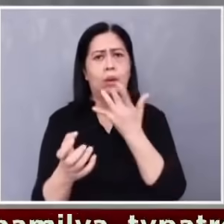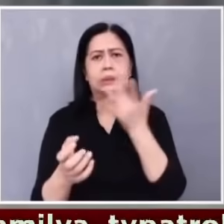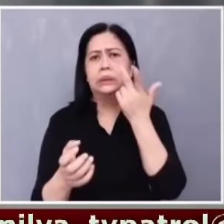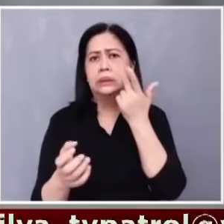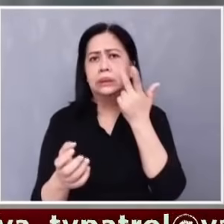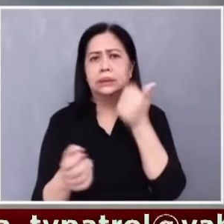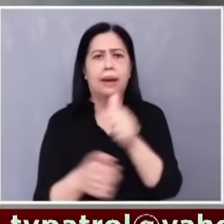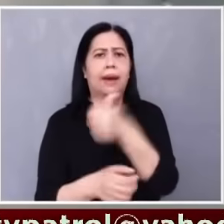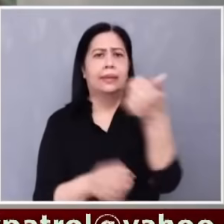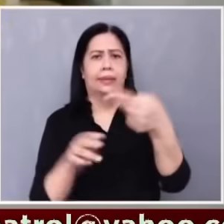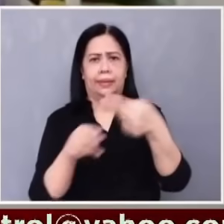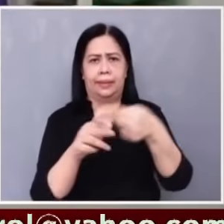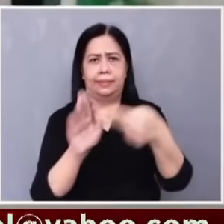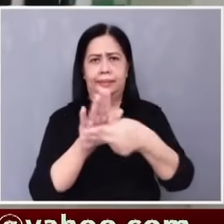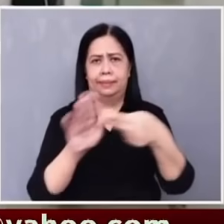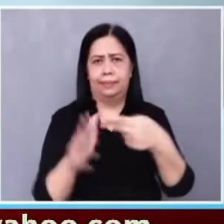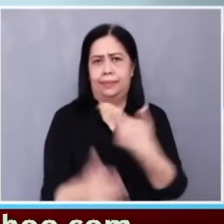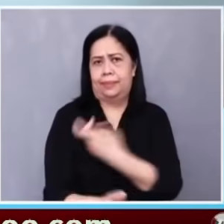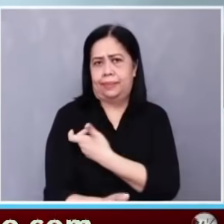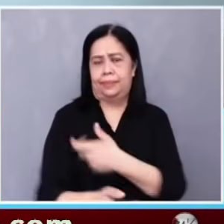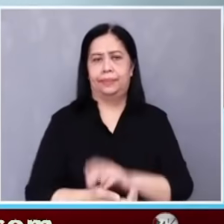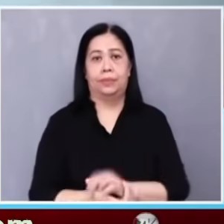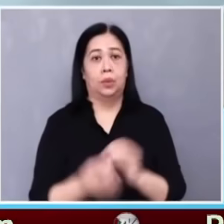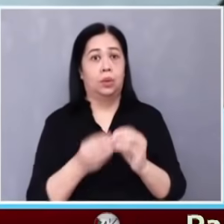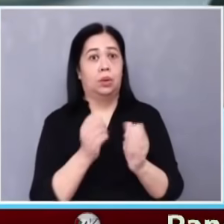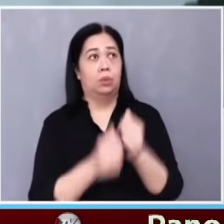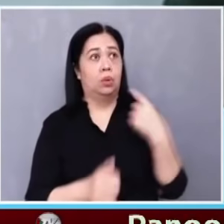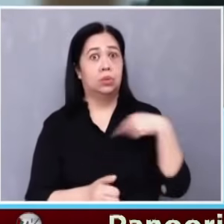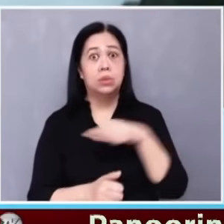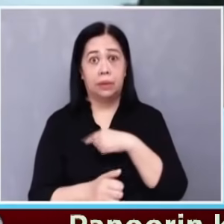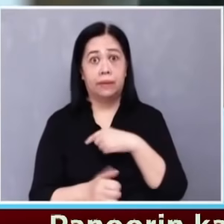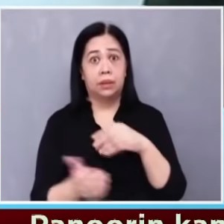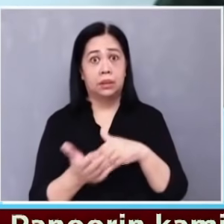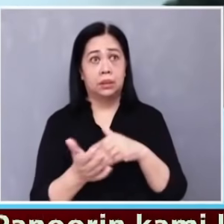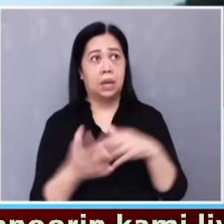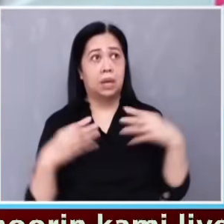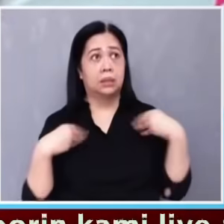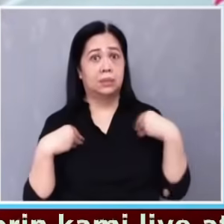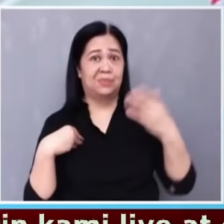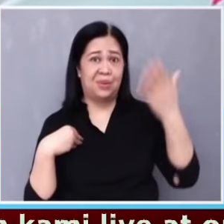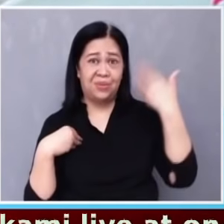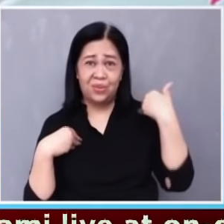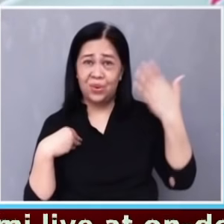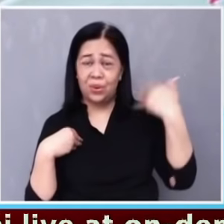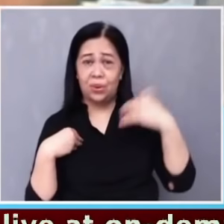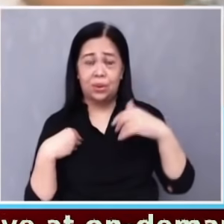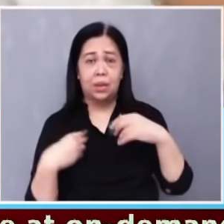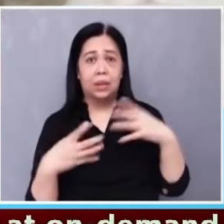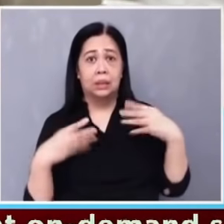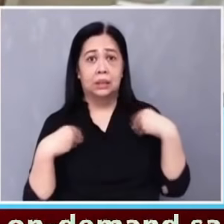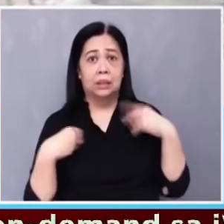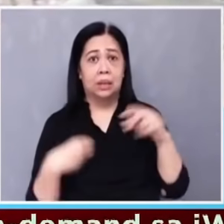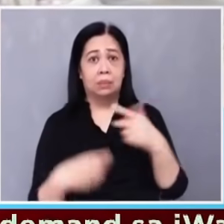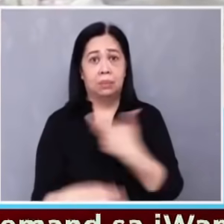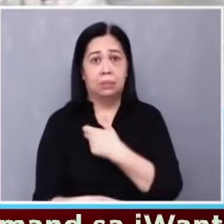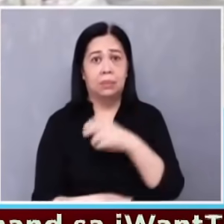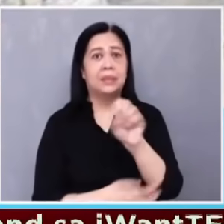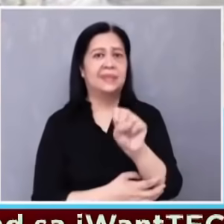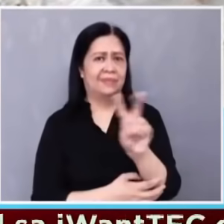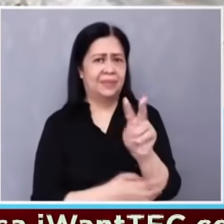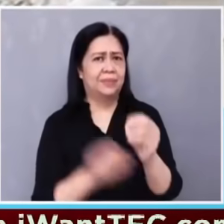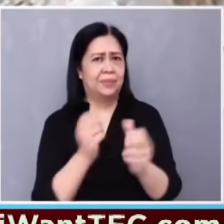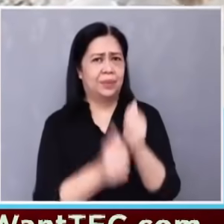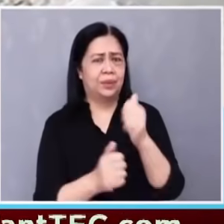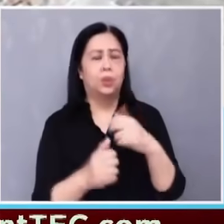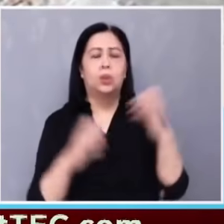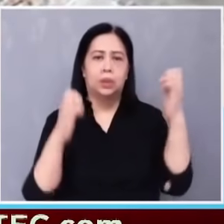ibang brand ng booster. Karamihan sa amin ang nakuha po, ang tinanggap po namin ay yung Sinovac. We were